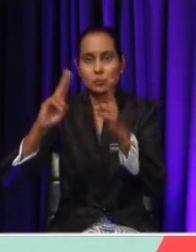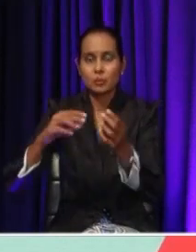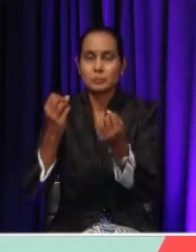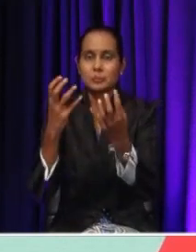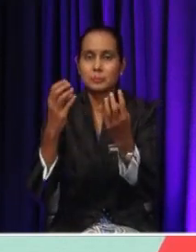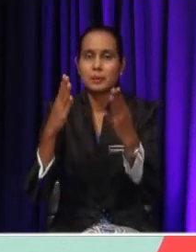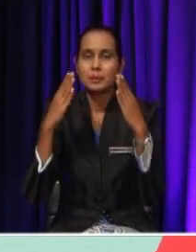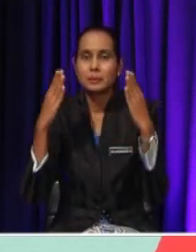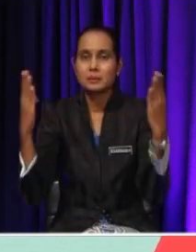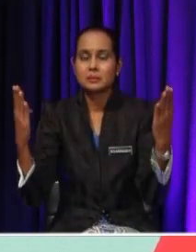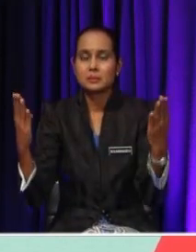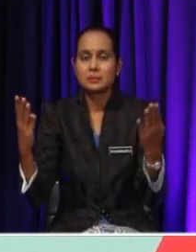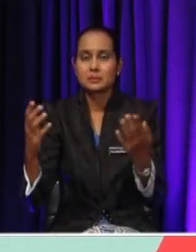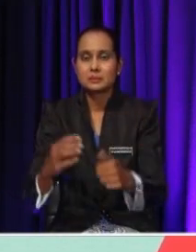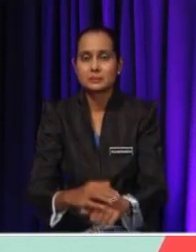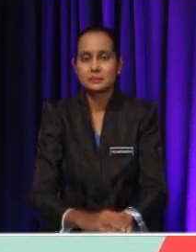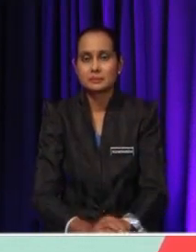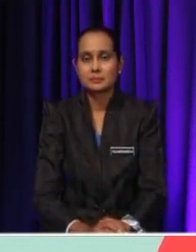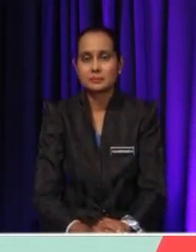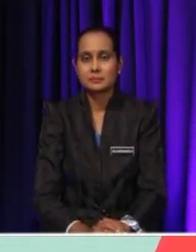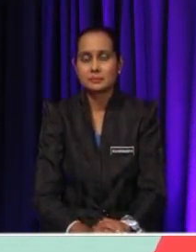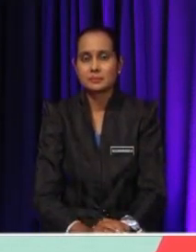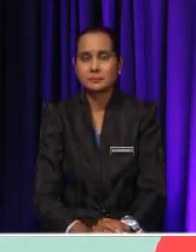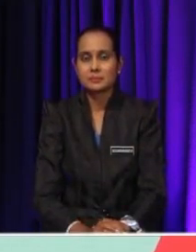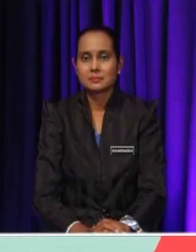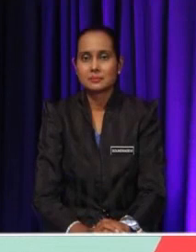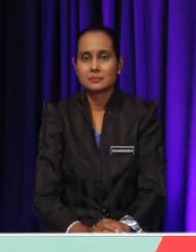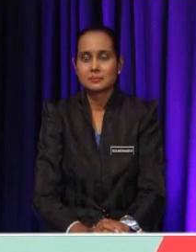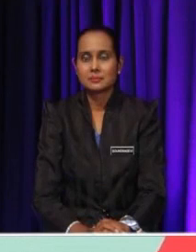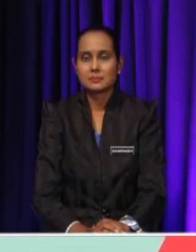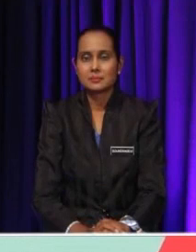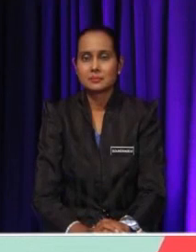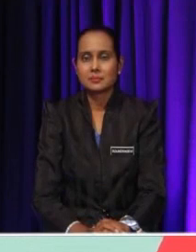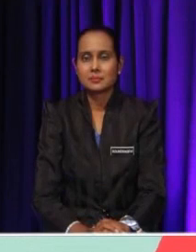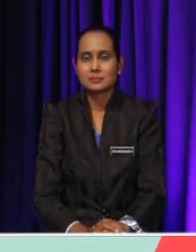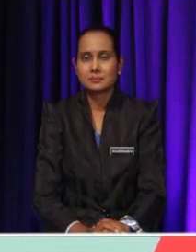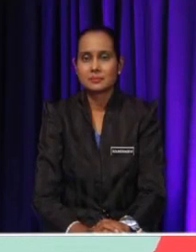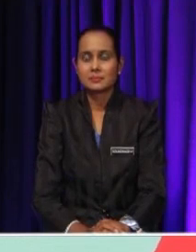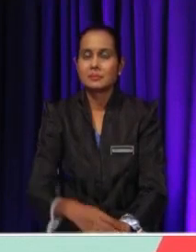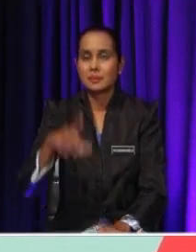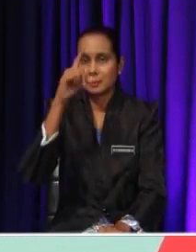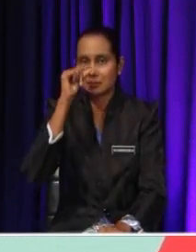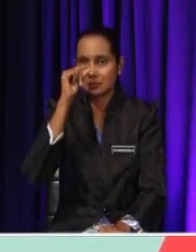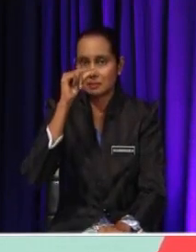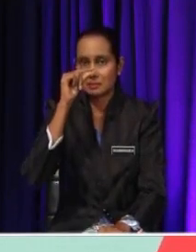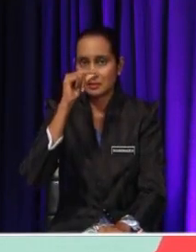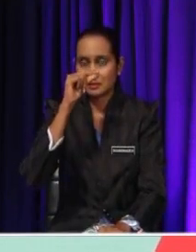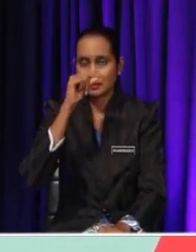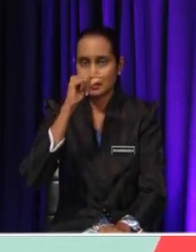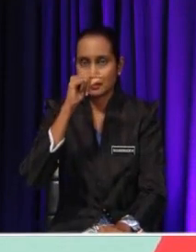bahasa misalnya bukunya menghadap ke pelabuhan telah terbit dengan terjemahan bahasa Inggris